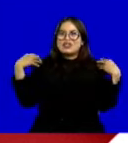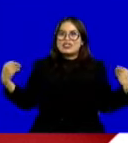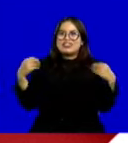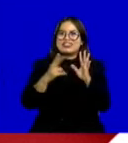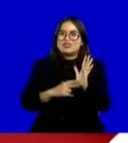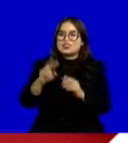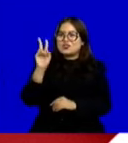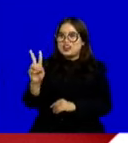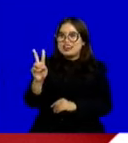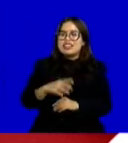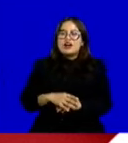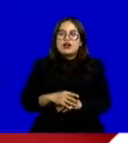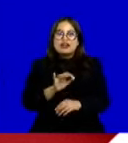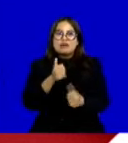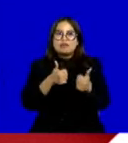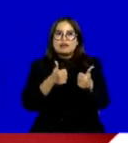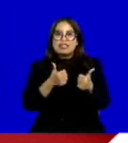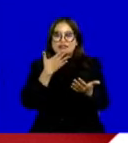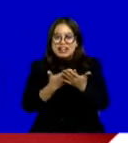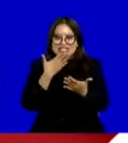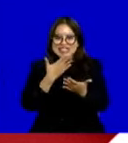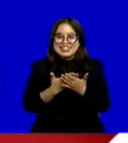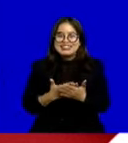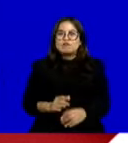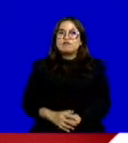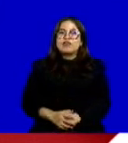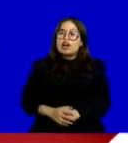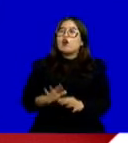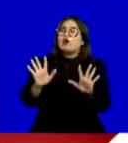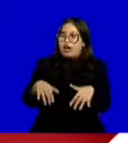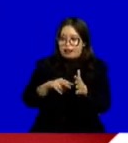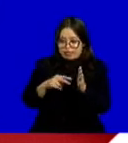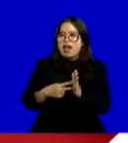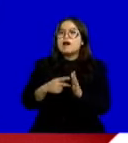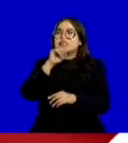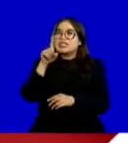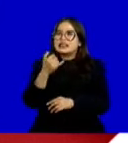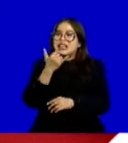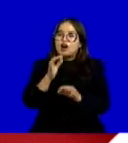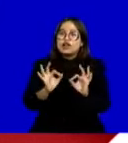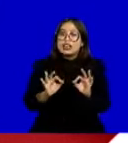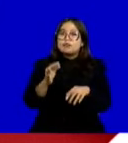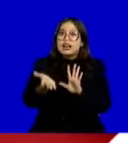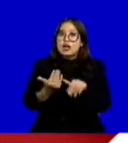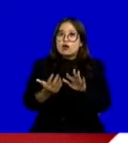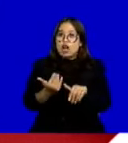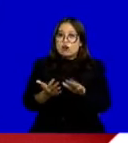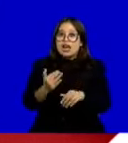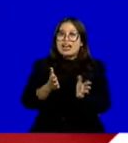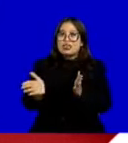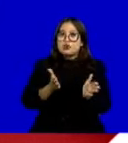nomor urut du Terima kasih artinya pertanyaan saya sama kepada ulang wakt kita ulang mohon